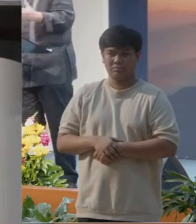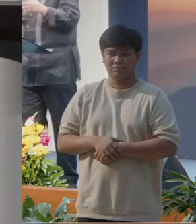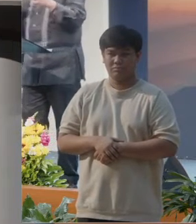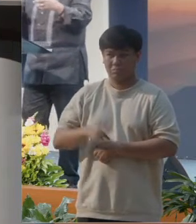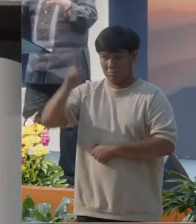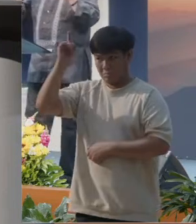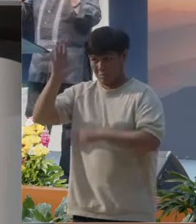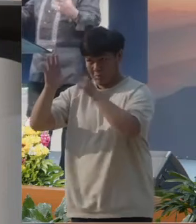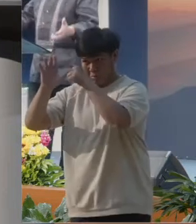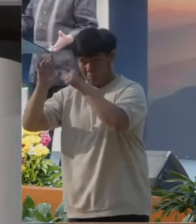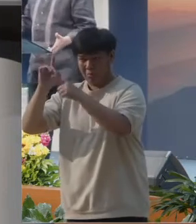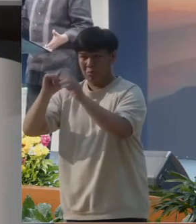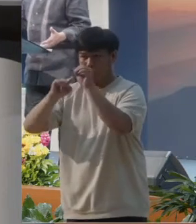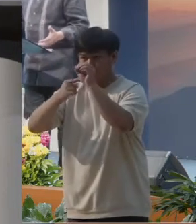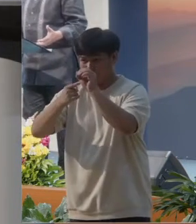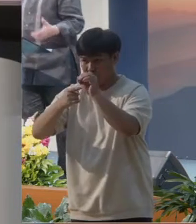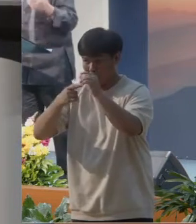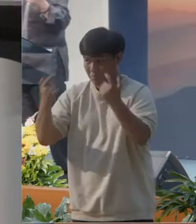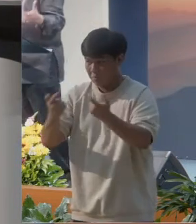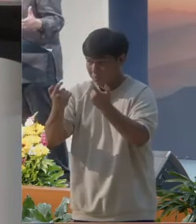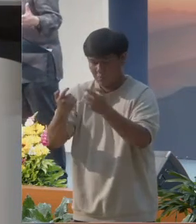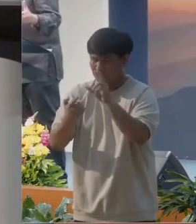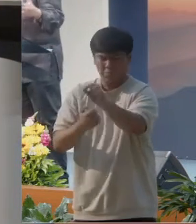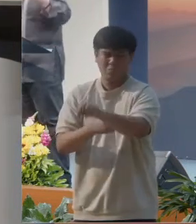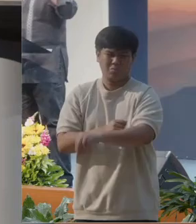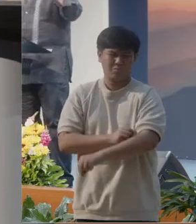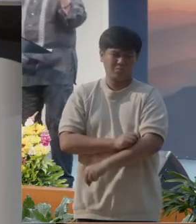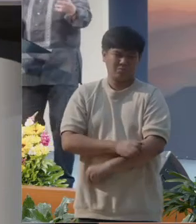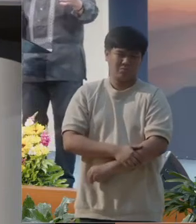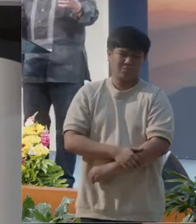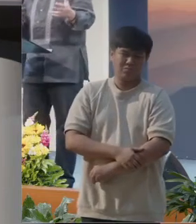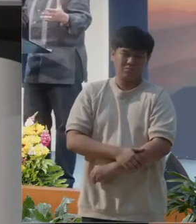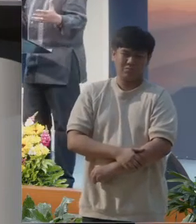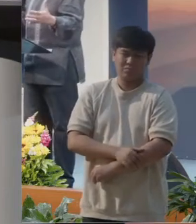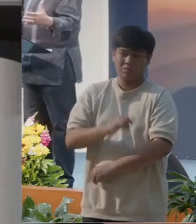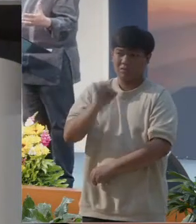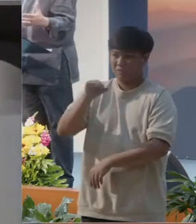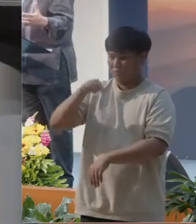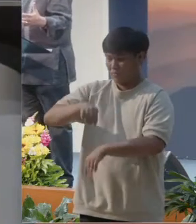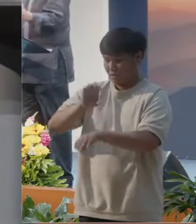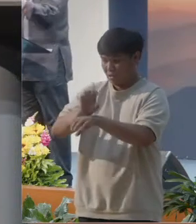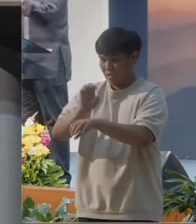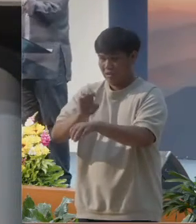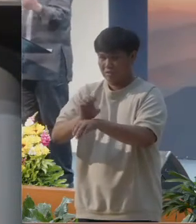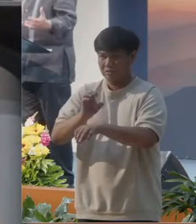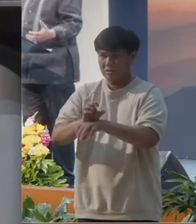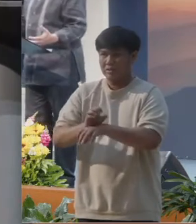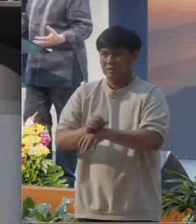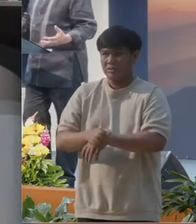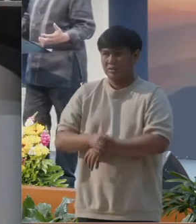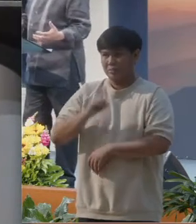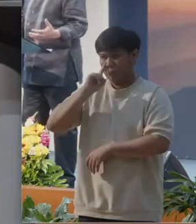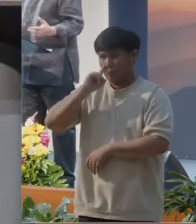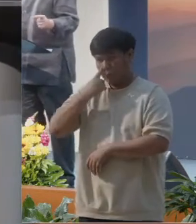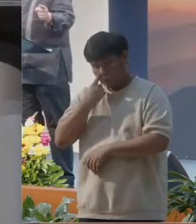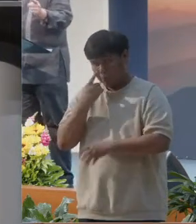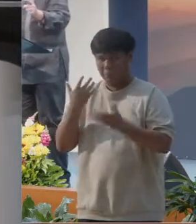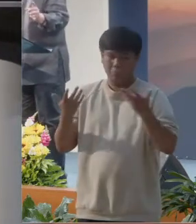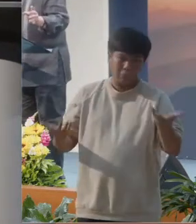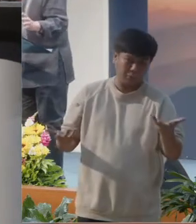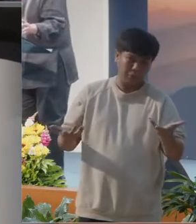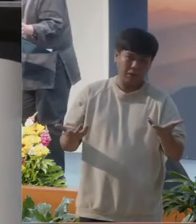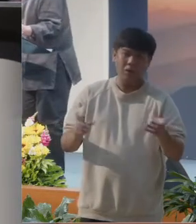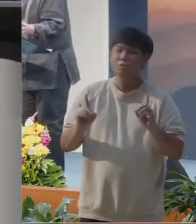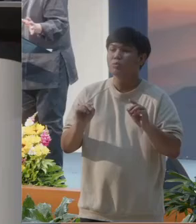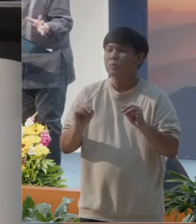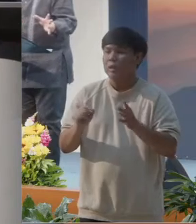wala ng kalakasan ng inyong buhay, pag nakikita natin walang kalakasan ng simbahan, parang nabobor na ang lahat, tsikin po